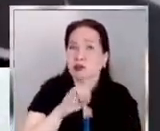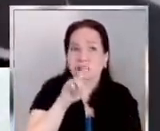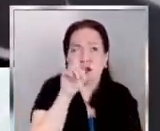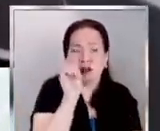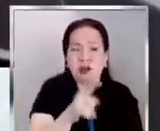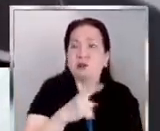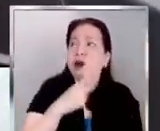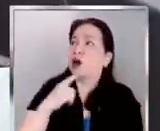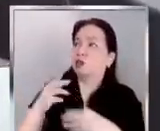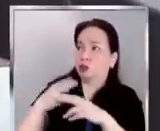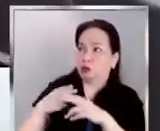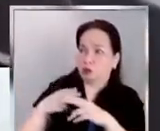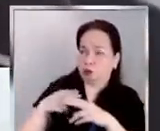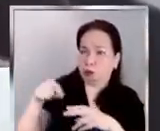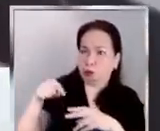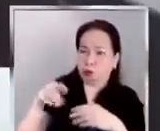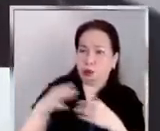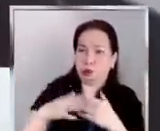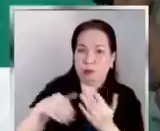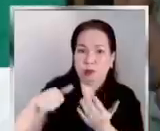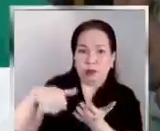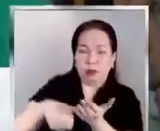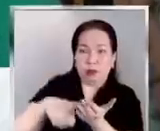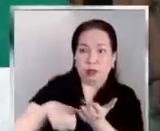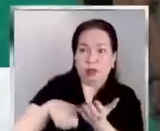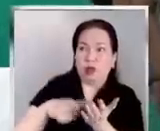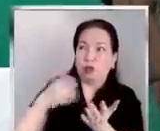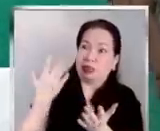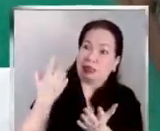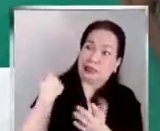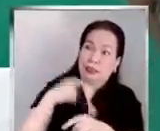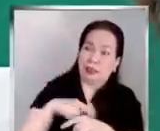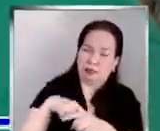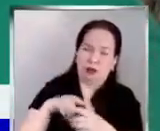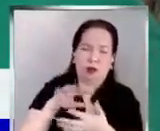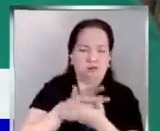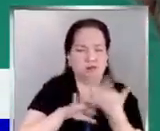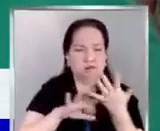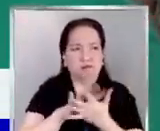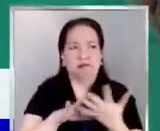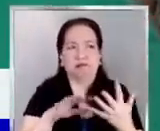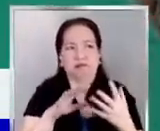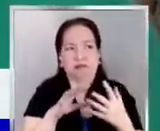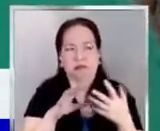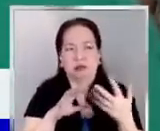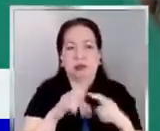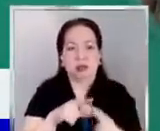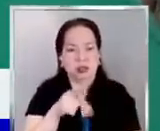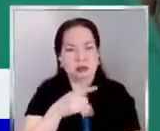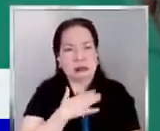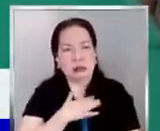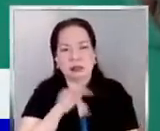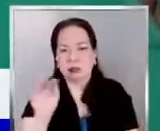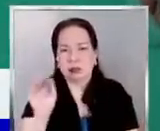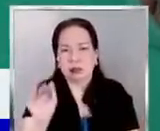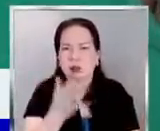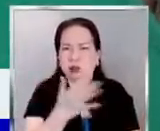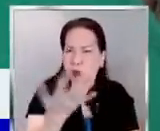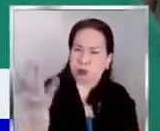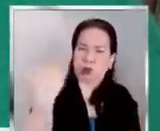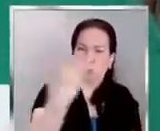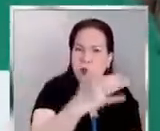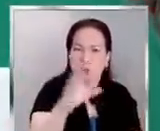lang po itong election kasi medyo magulo. Nananawagan po ako sa inyo na pumunta po kayo rito sa CIDG Cavite